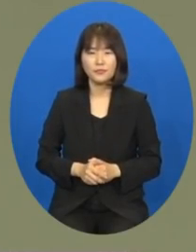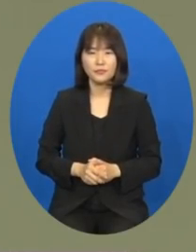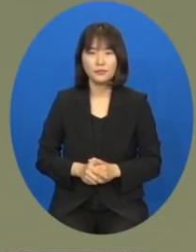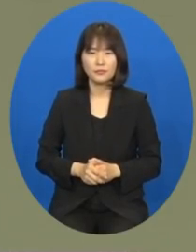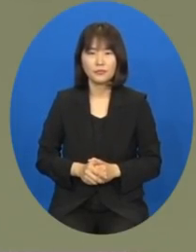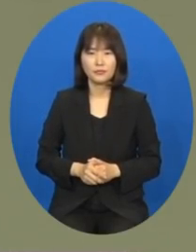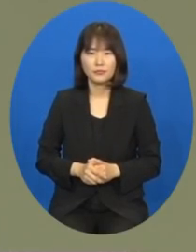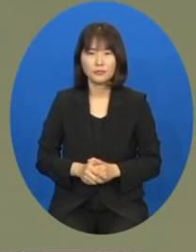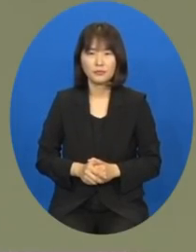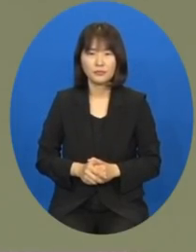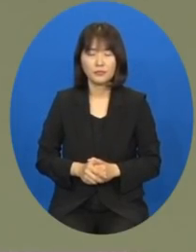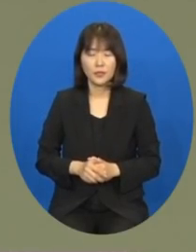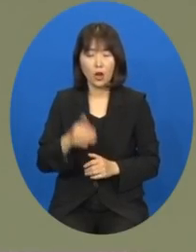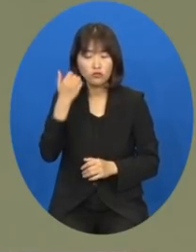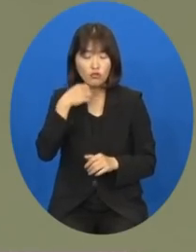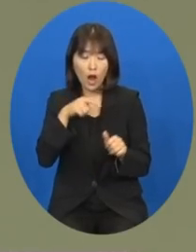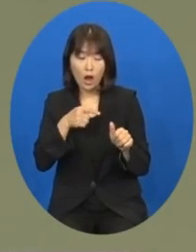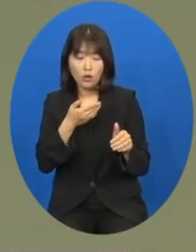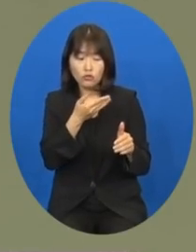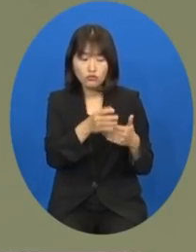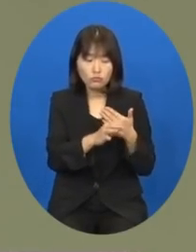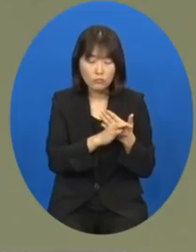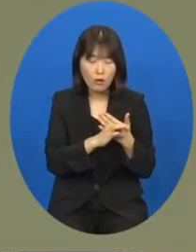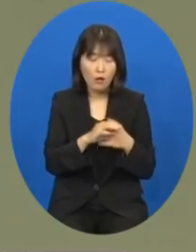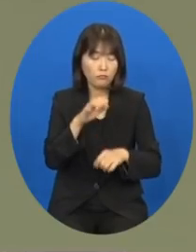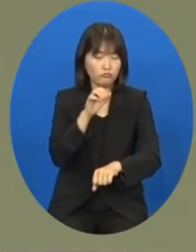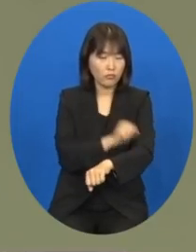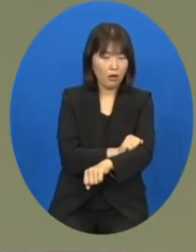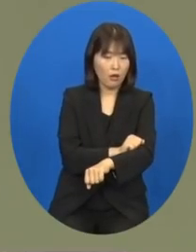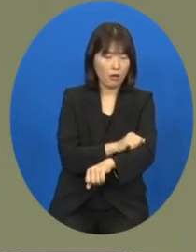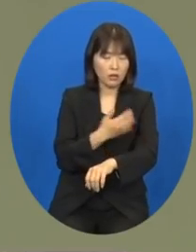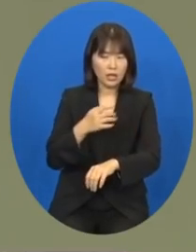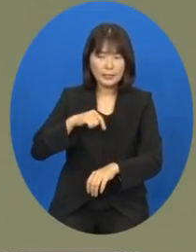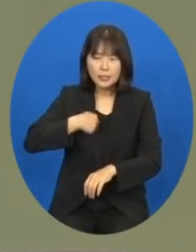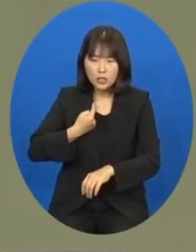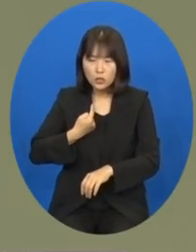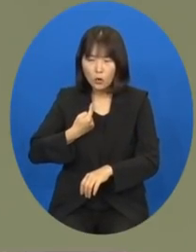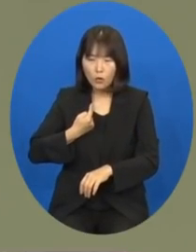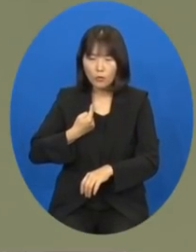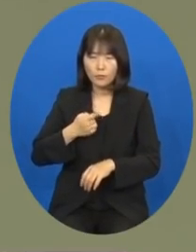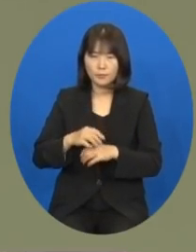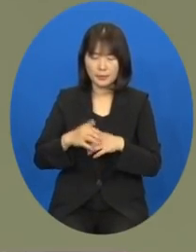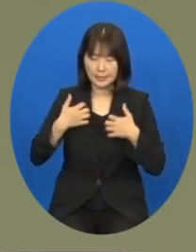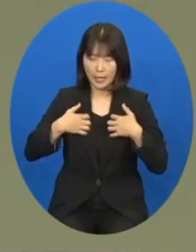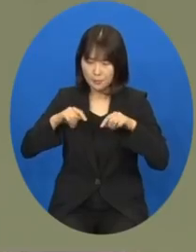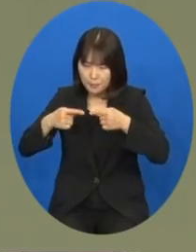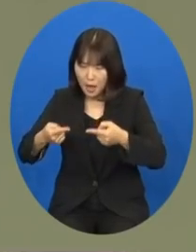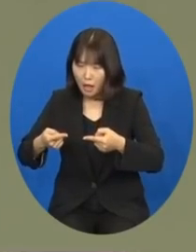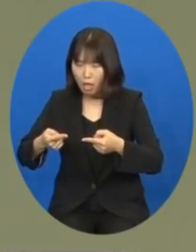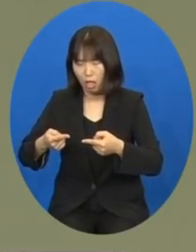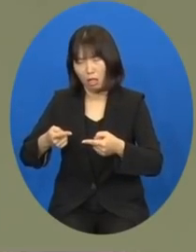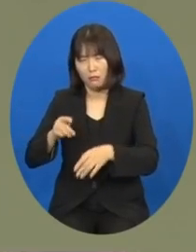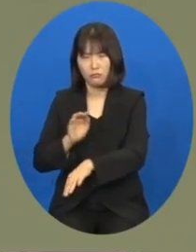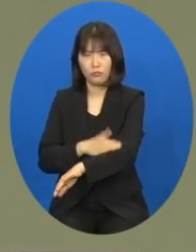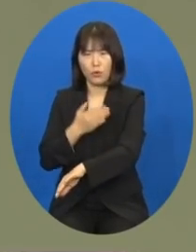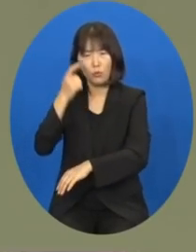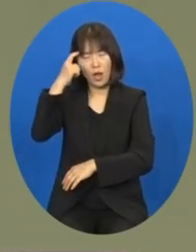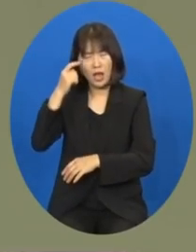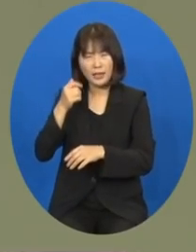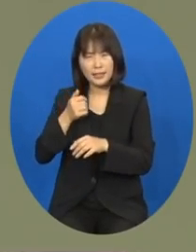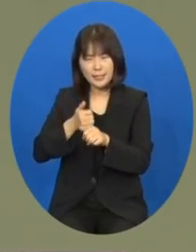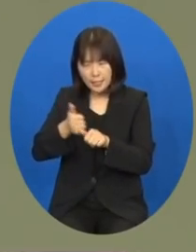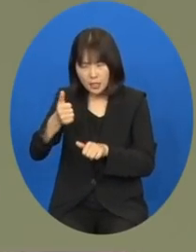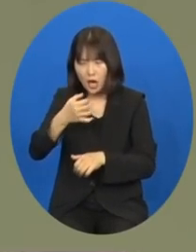잘하죠 자기가 하면 잘 안돼 왜 그렇죠 욕심 때문에 그렇습니다 이길영 6시면 그 압수 가 안 보입니다